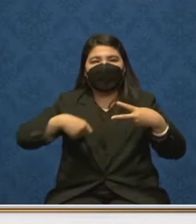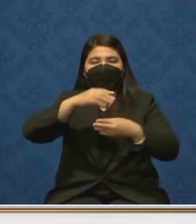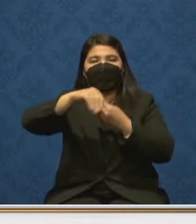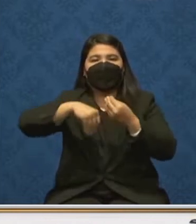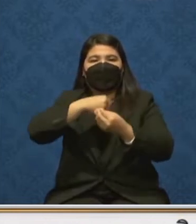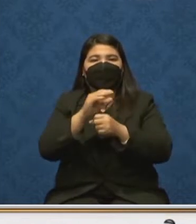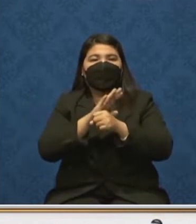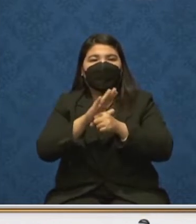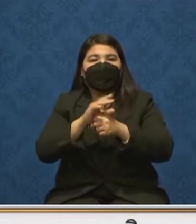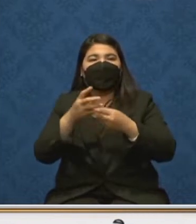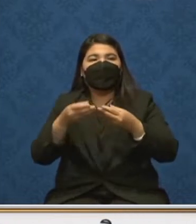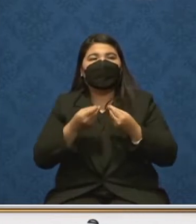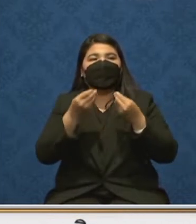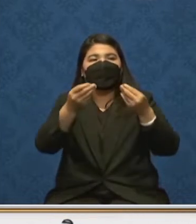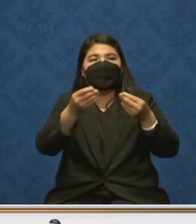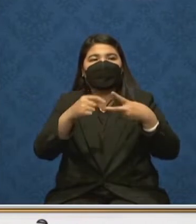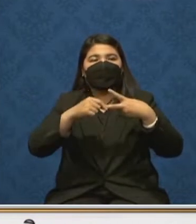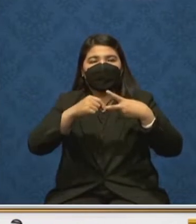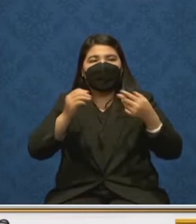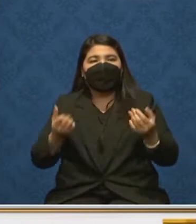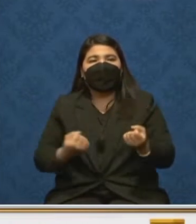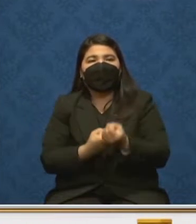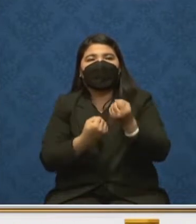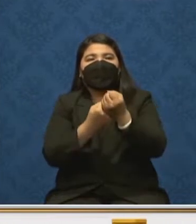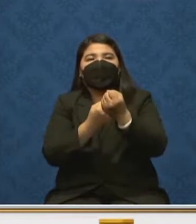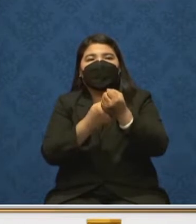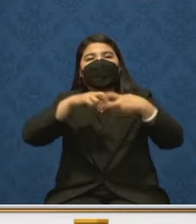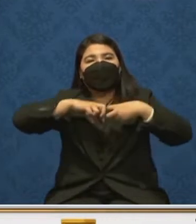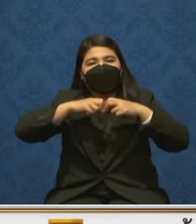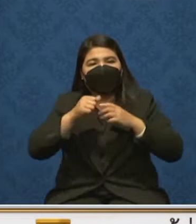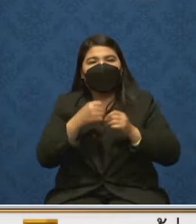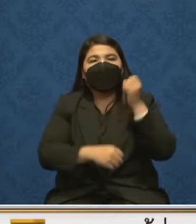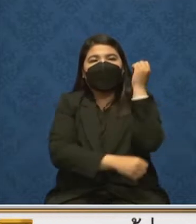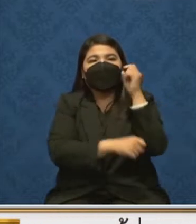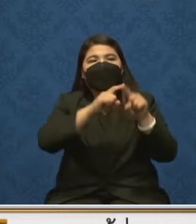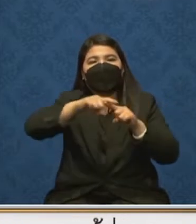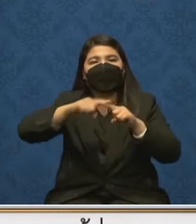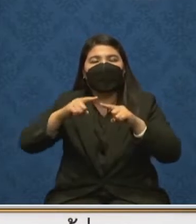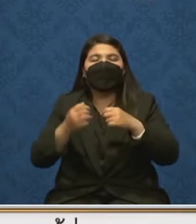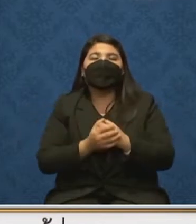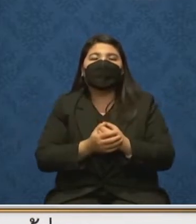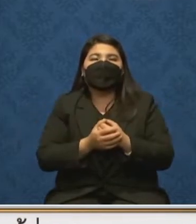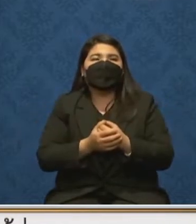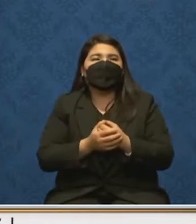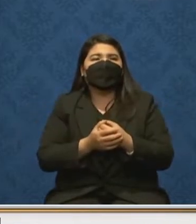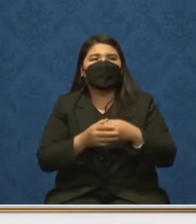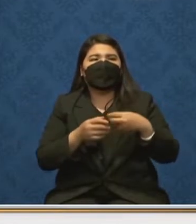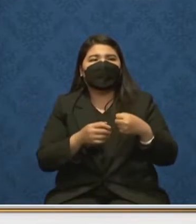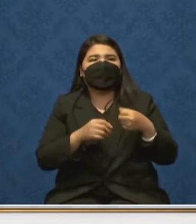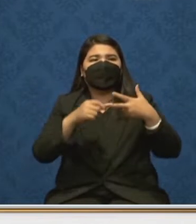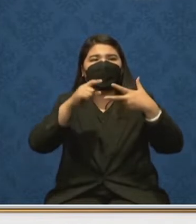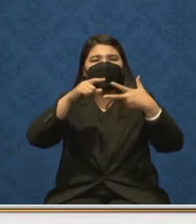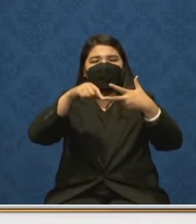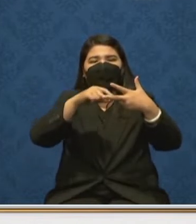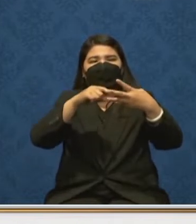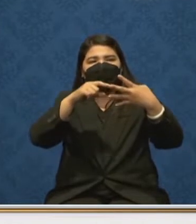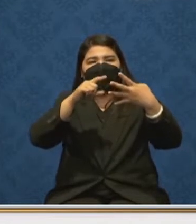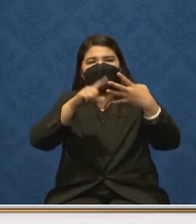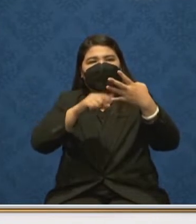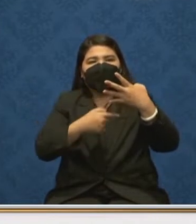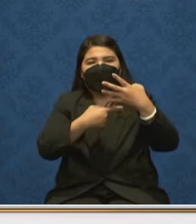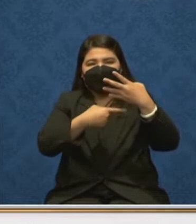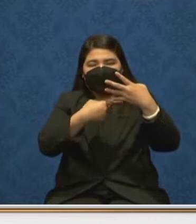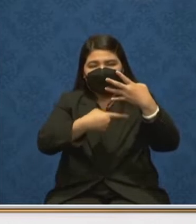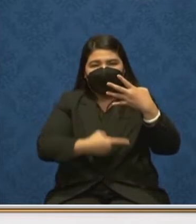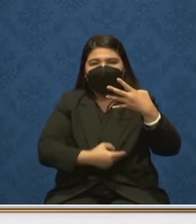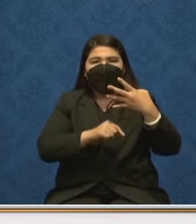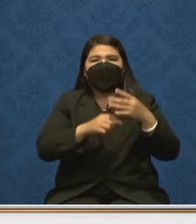ะ